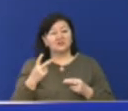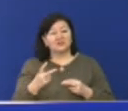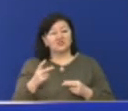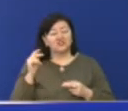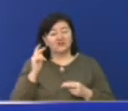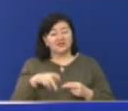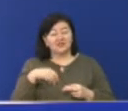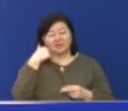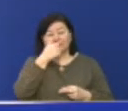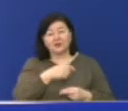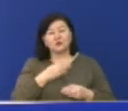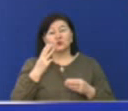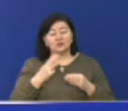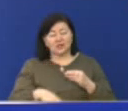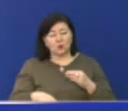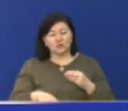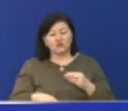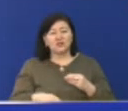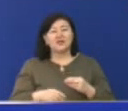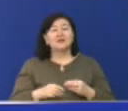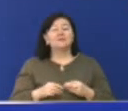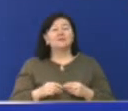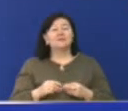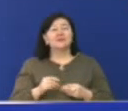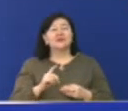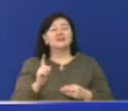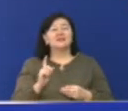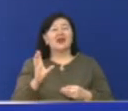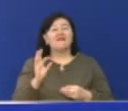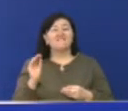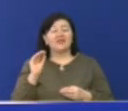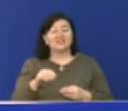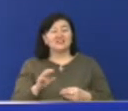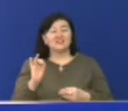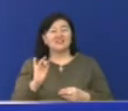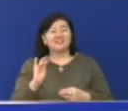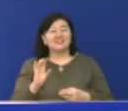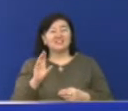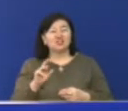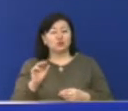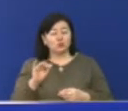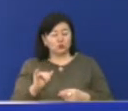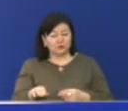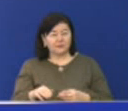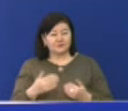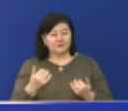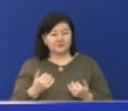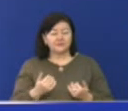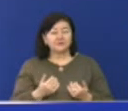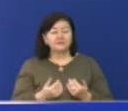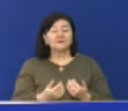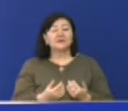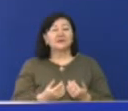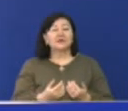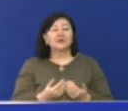по специальности ветеринарный врач. Имеет также дипломы Всероссийского научно-исследовательского института экспериментальной ветеринарии имени